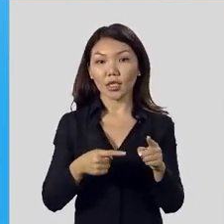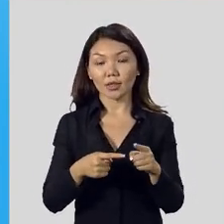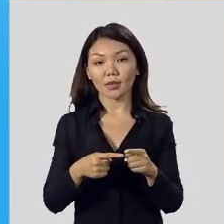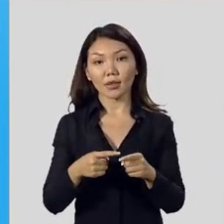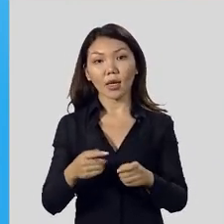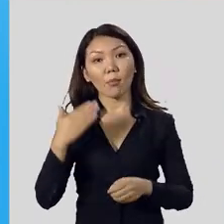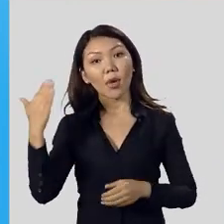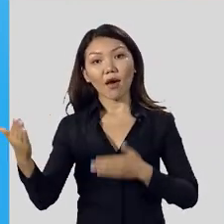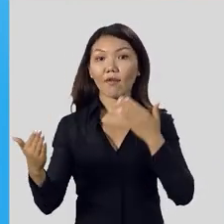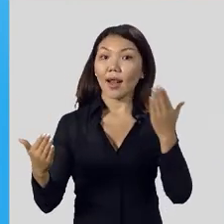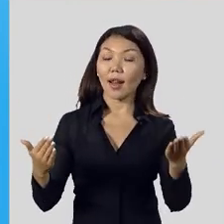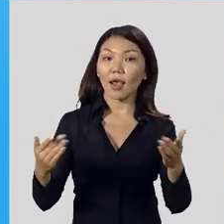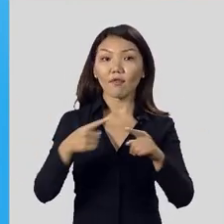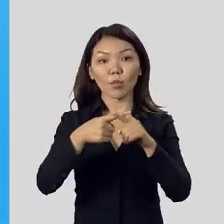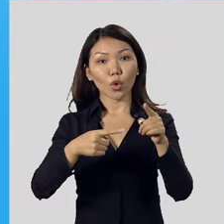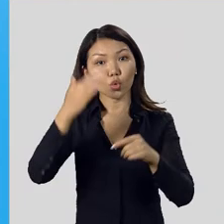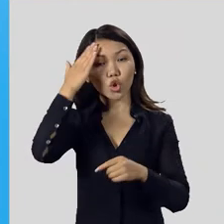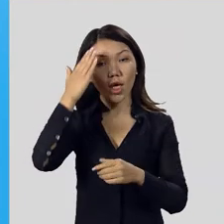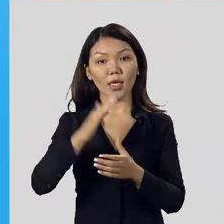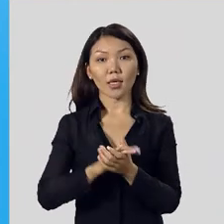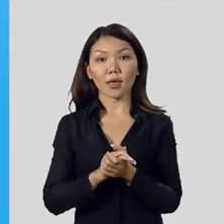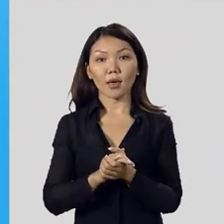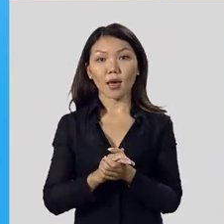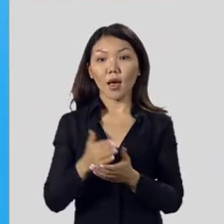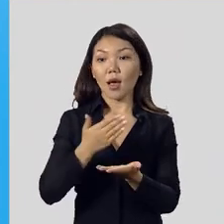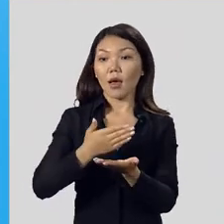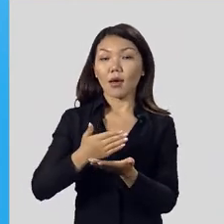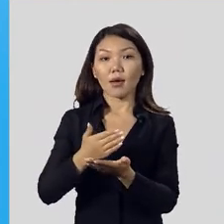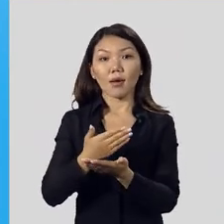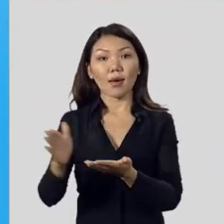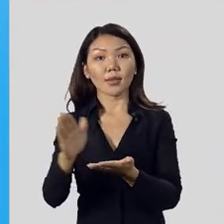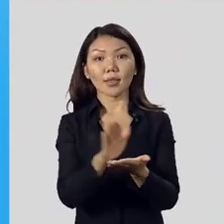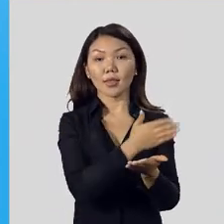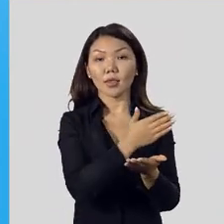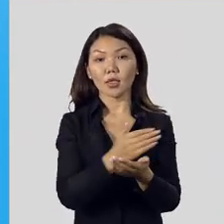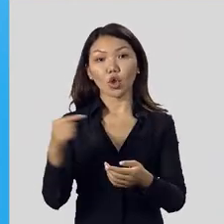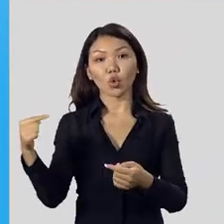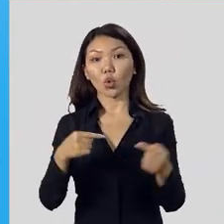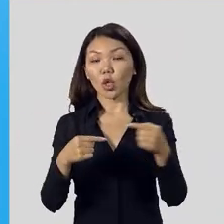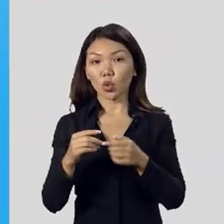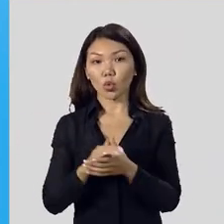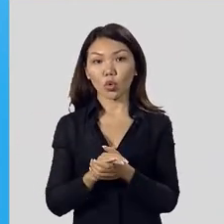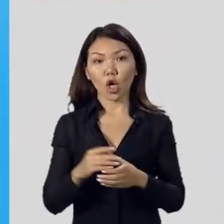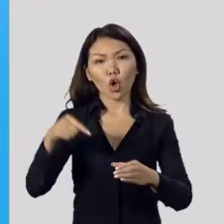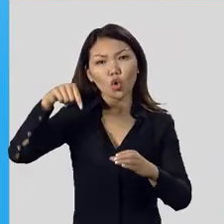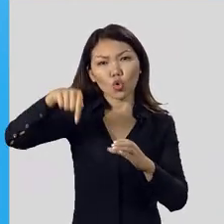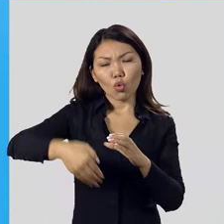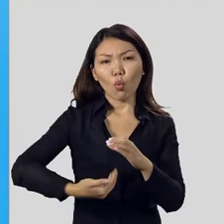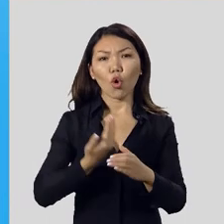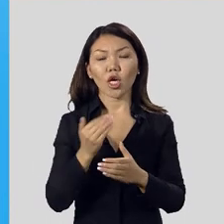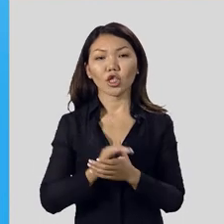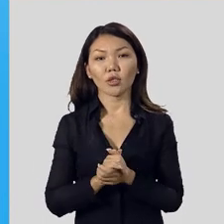левое полушария отделены друг от друга глубокой щелью, на дне которой